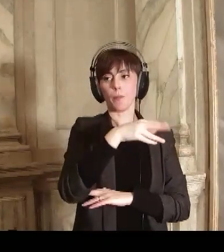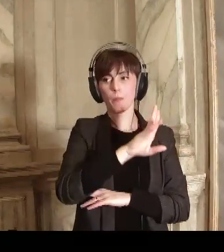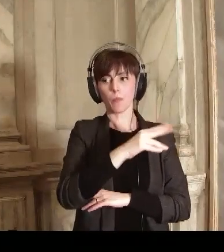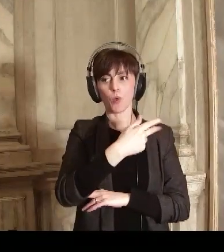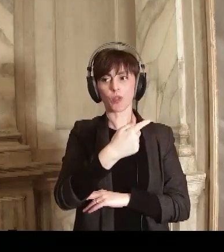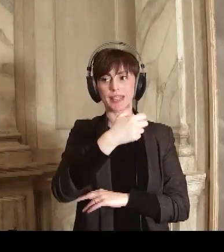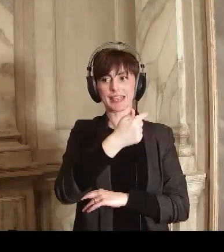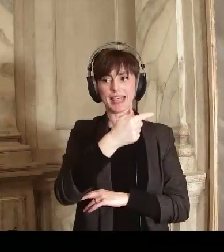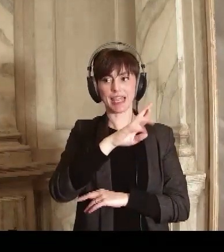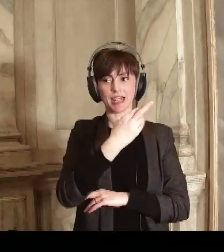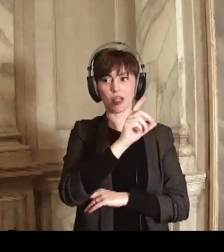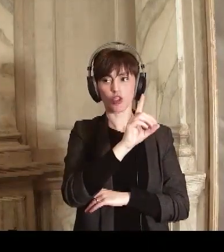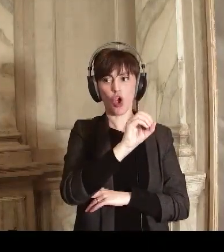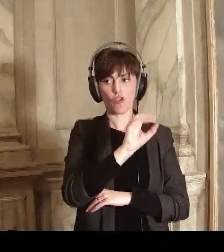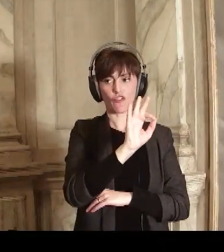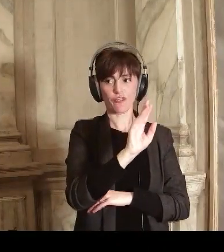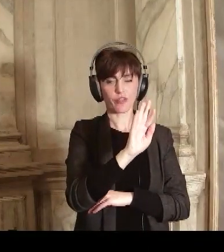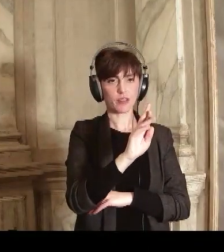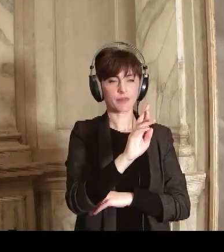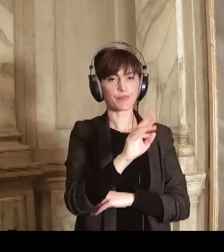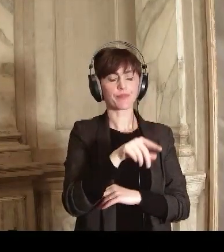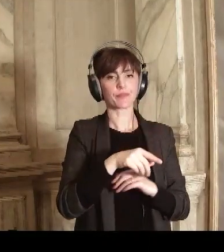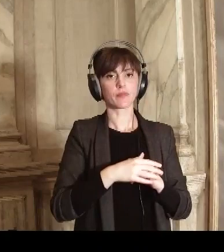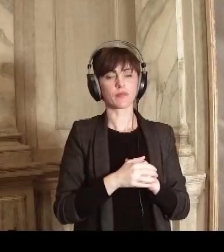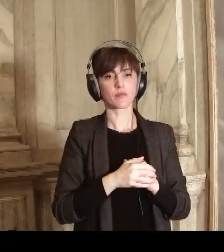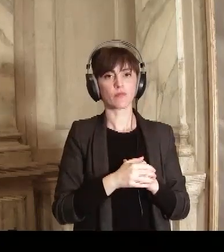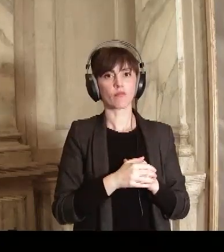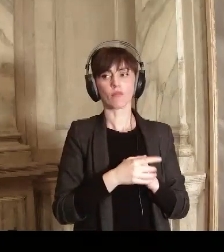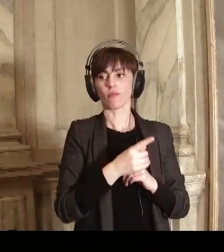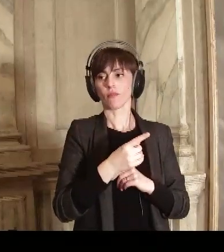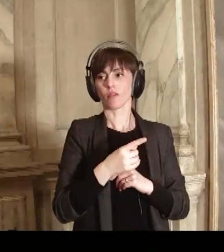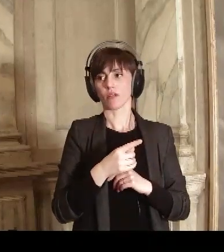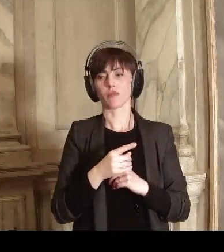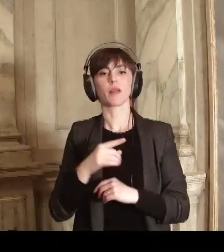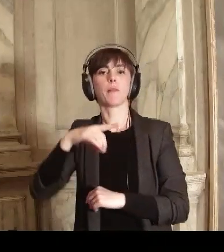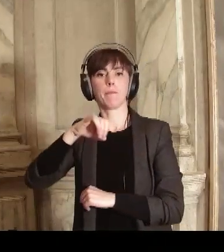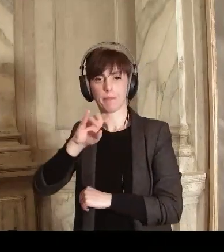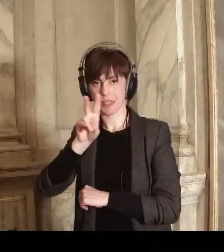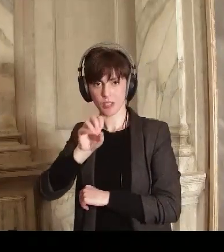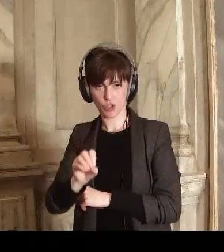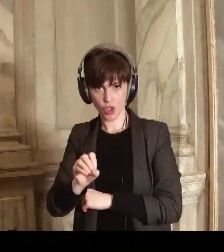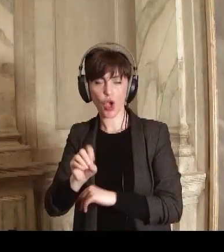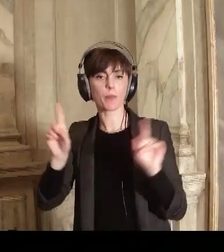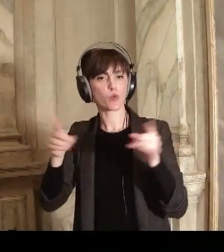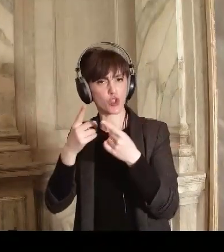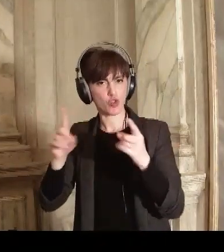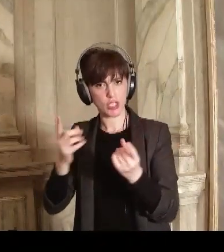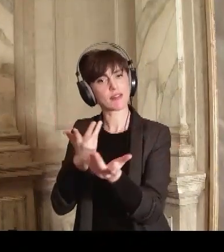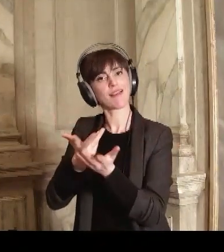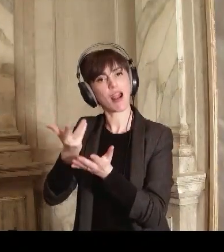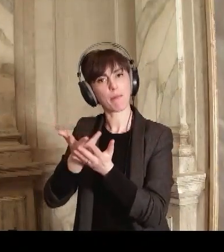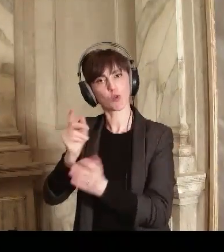sperimentale austro-tedesca, Oscar Pizzo, direttore artistico, musicista e drammaturgo italiano,